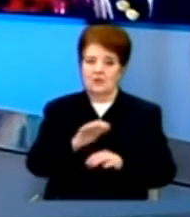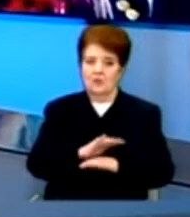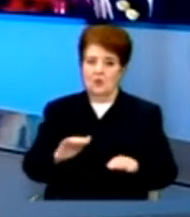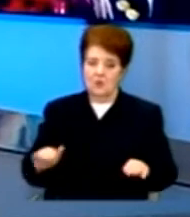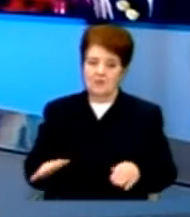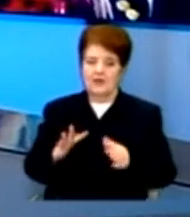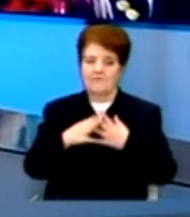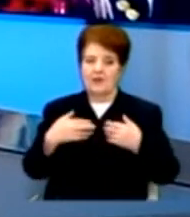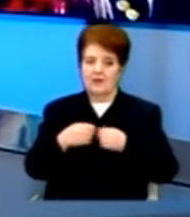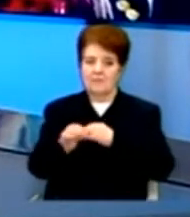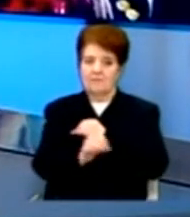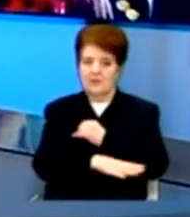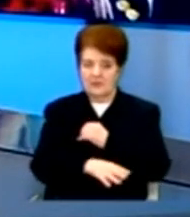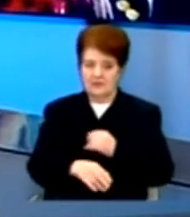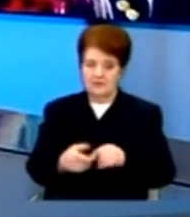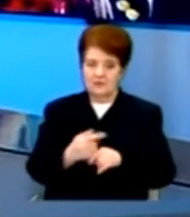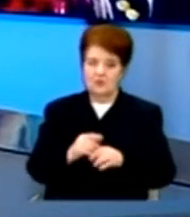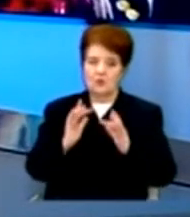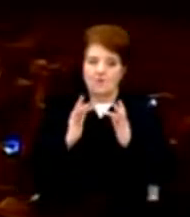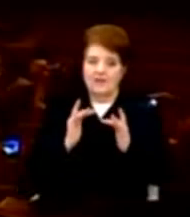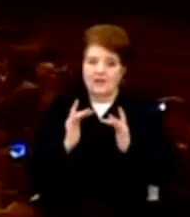din familii nevoiașe și celor din orfelinate.